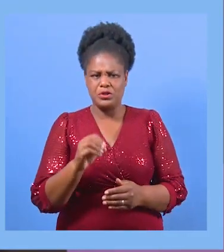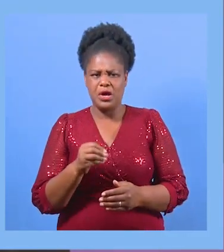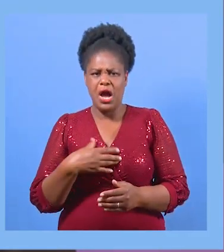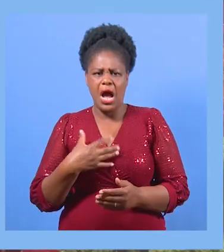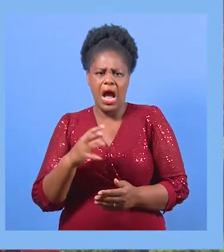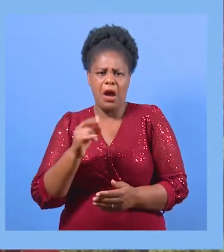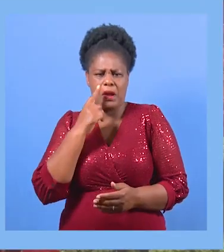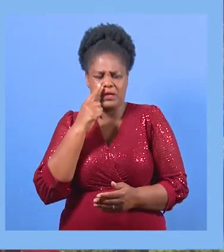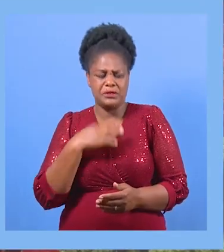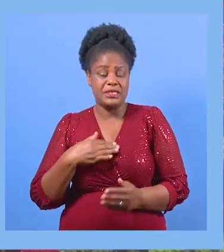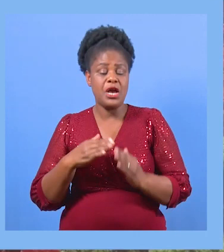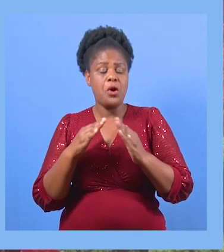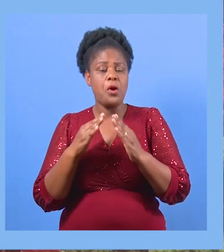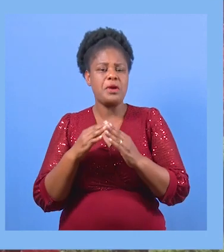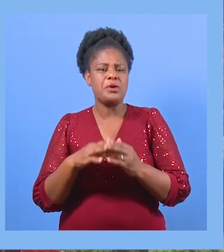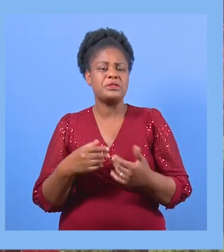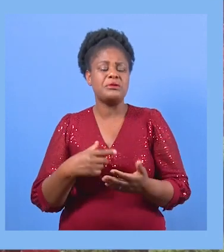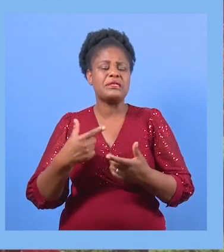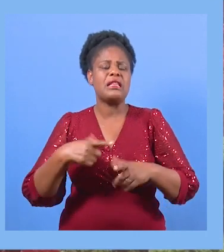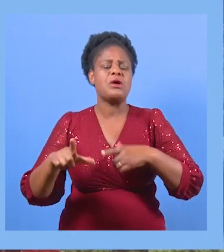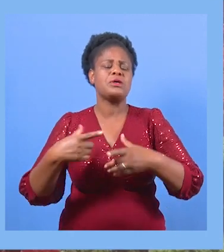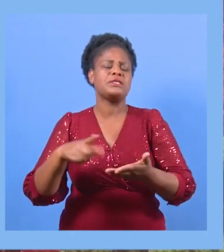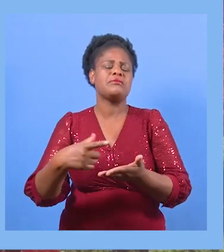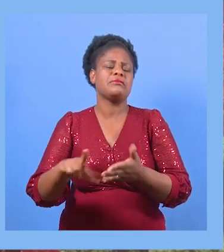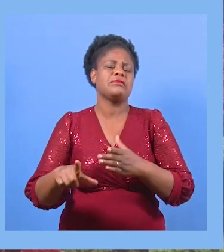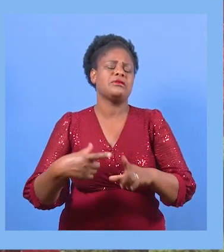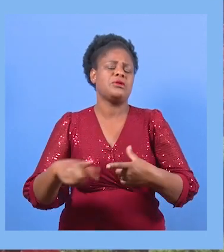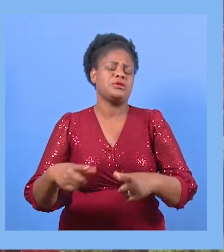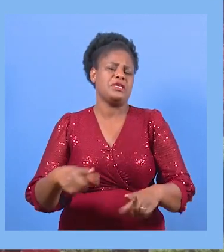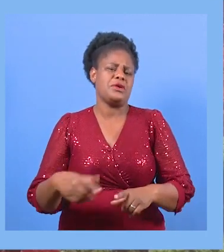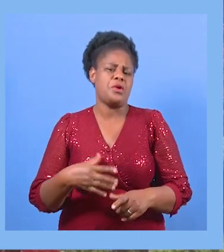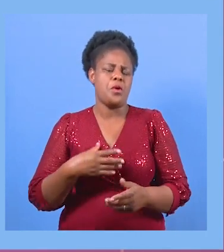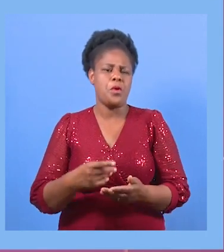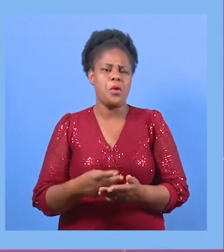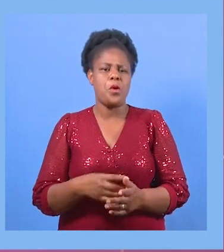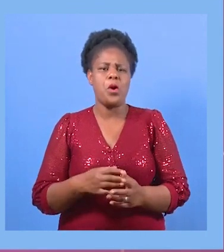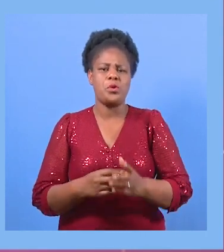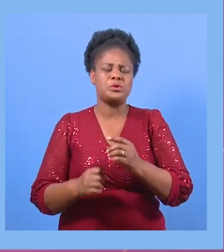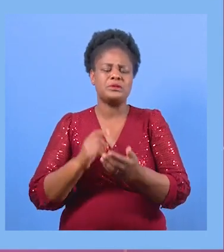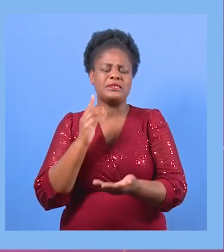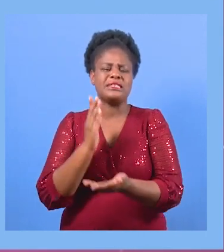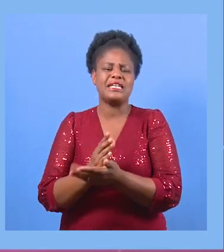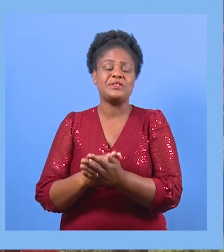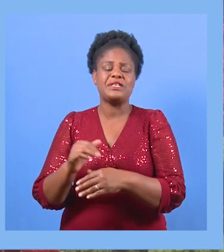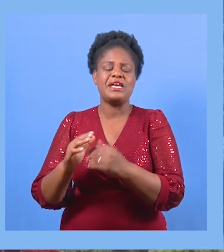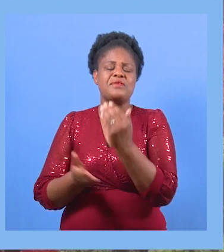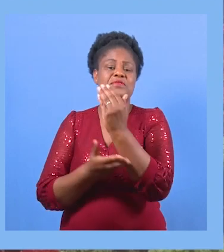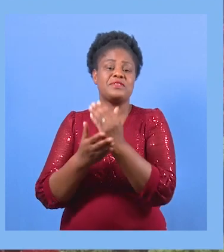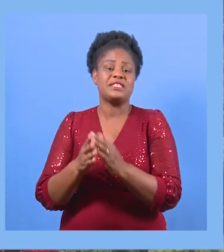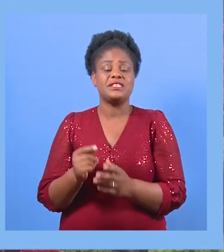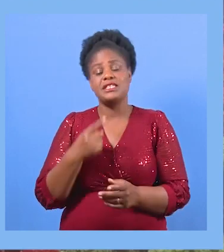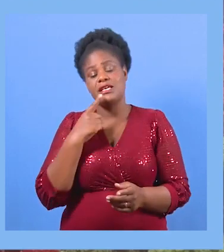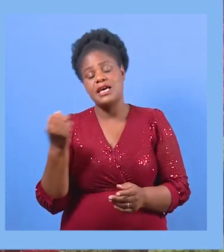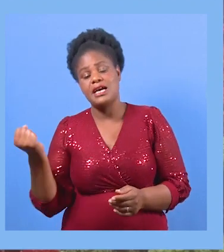yekuroja. Ndizvozvo mashoko akanaka, mashoko makukuta ari kutaurwa. Ndiri kuya kwamuri pasta, mataura mukati muri mbuya, muri